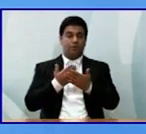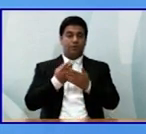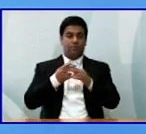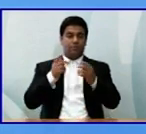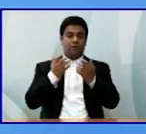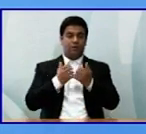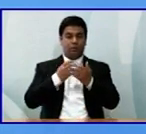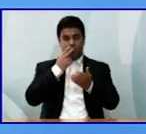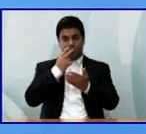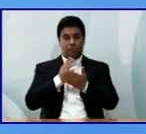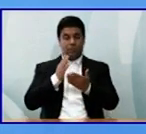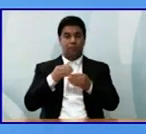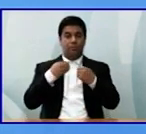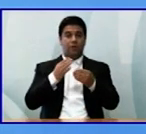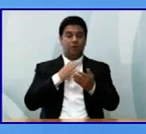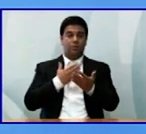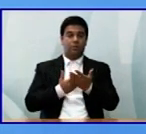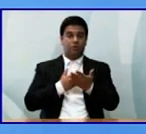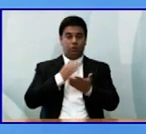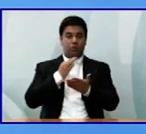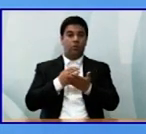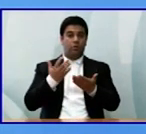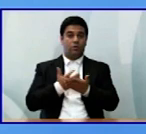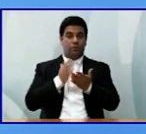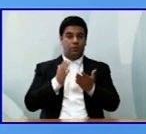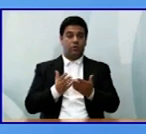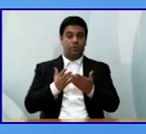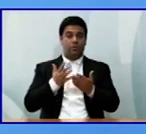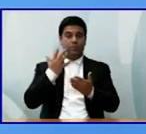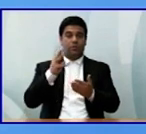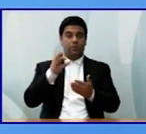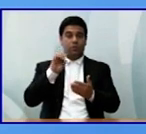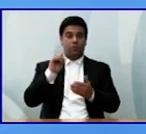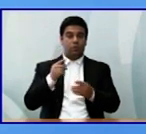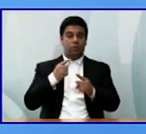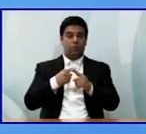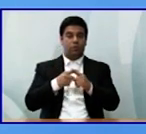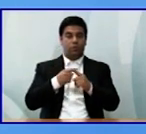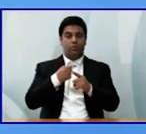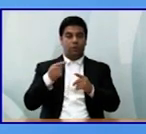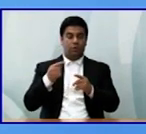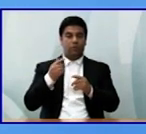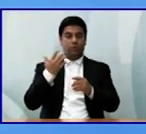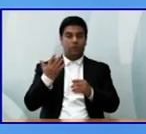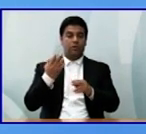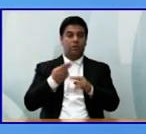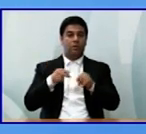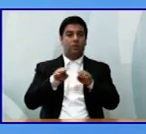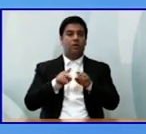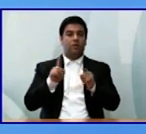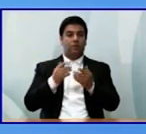hisoblab ko'raylik. Berilgan misolning javobini toping. 5 ning moduli plus minus 5 ning moduli nimaga teng